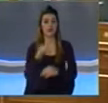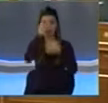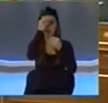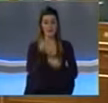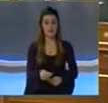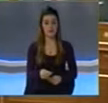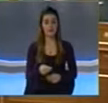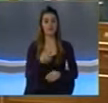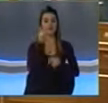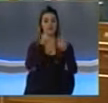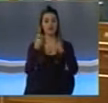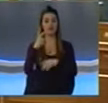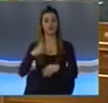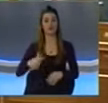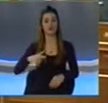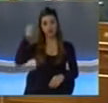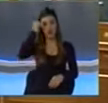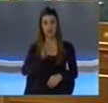për qytetarët e Republikës së Kosovës.